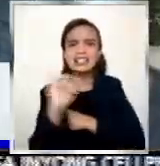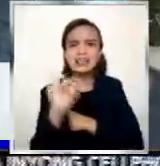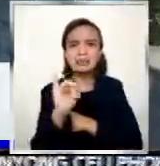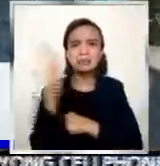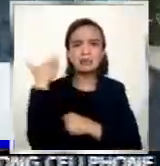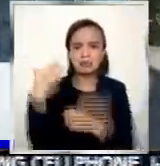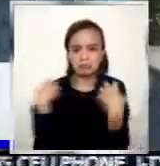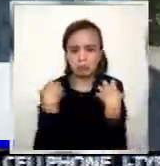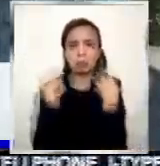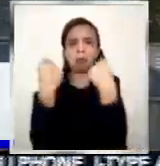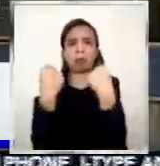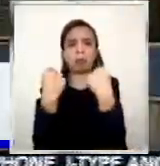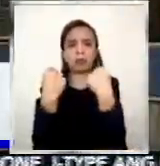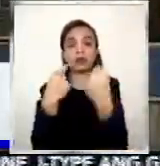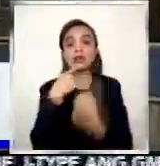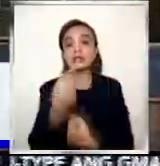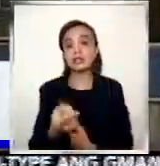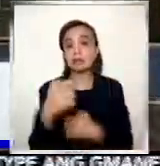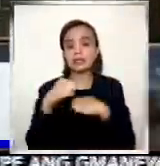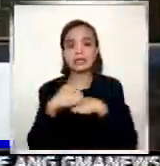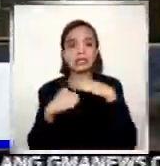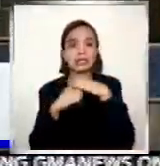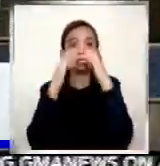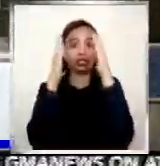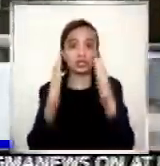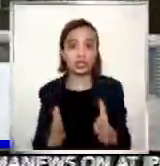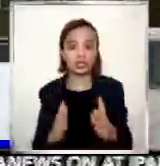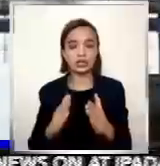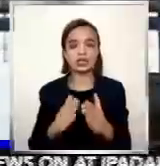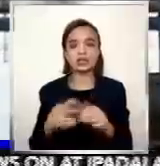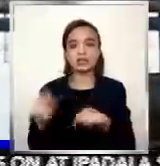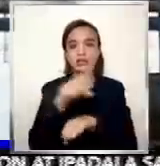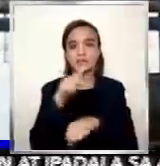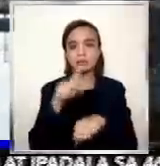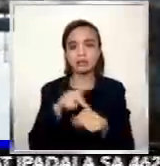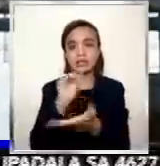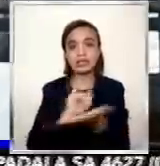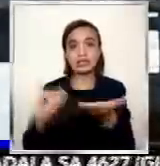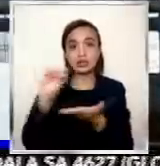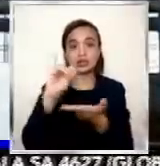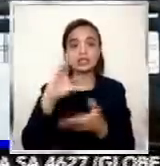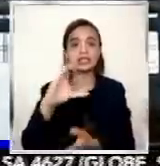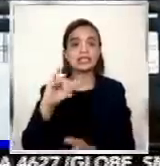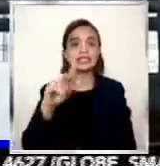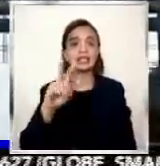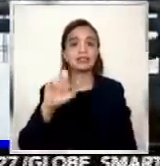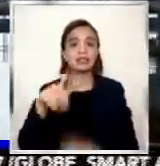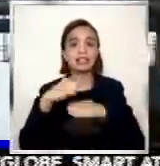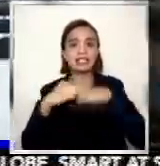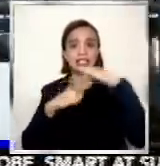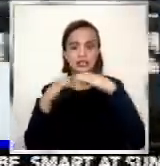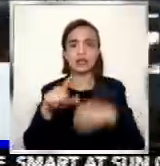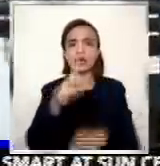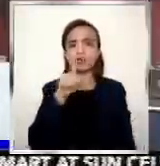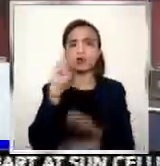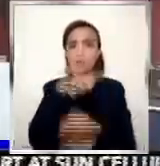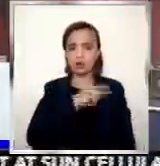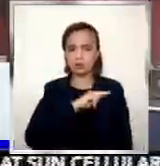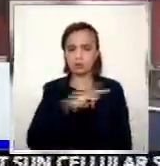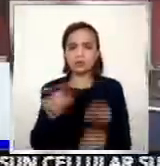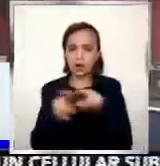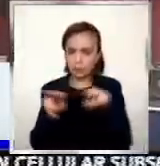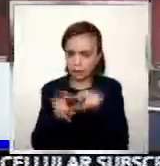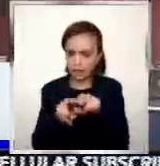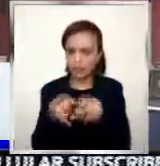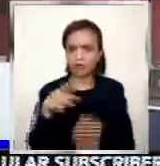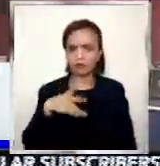kay Engineer Florencio Padernal ng Philippine Institute of Civil Engineer, natural daw ang may maramdamang paggalaw sa mga steel bridges. Pero